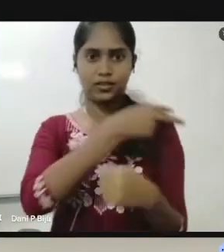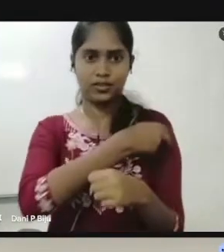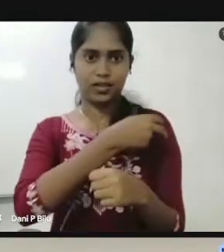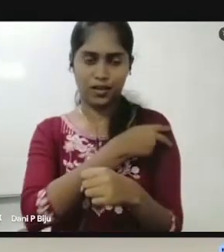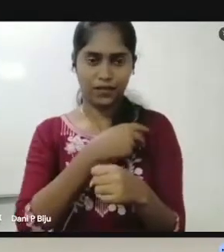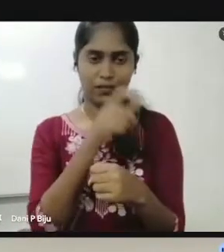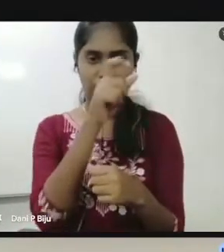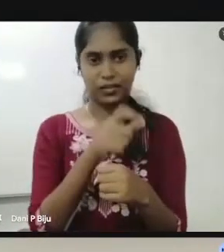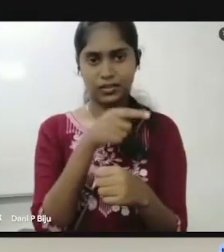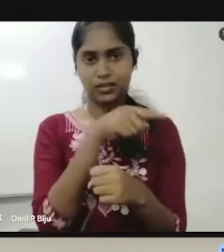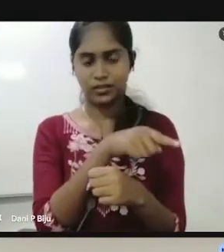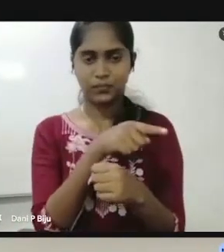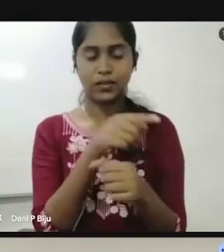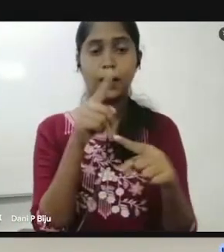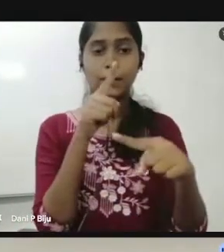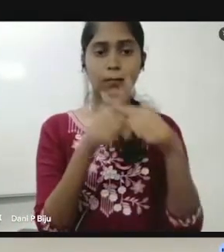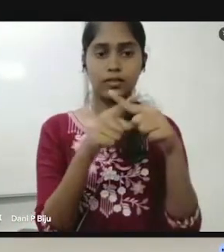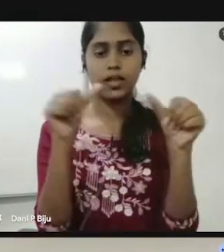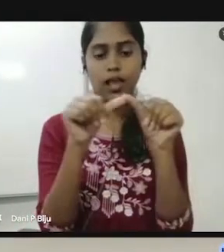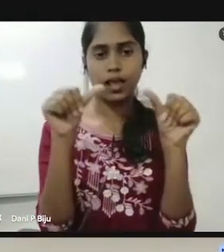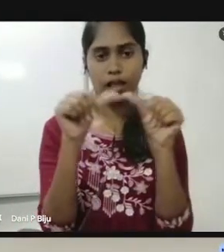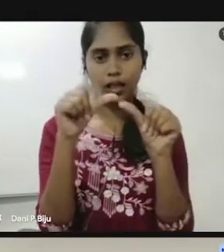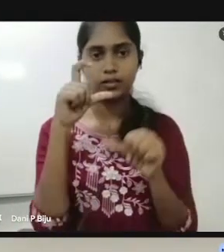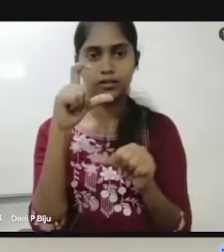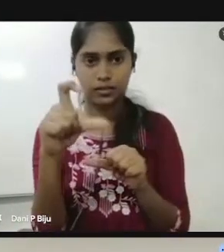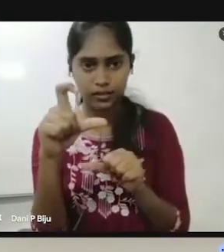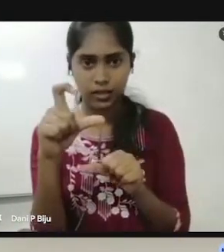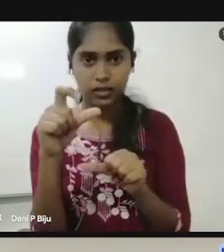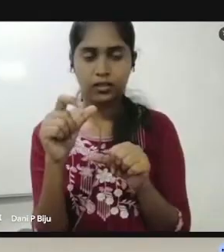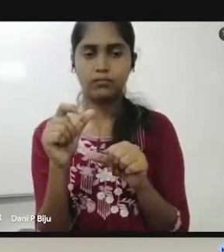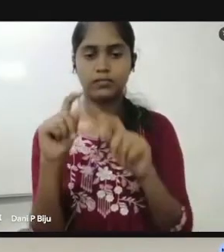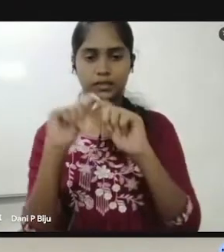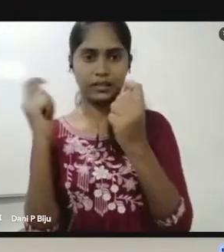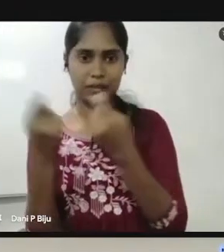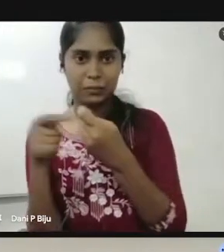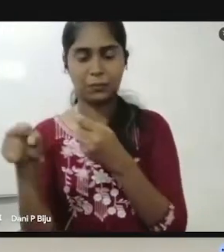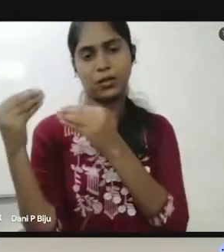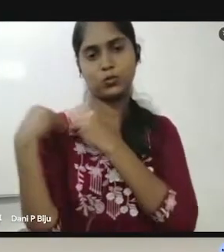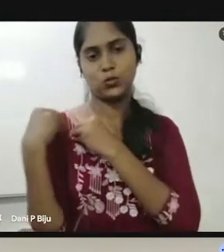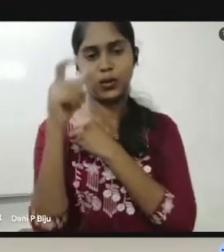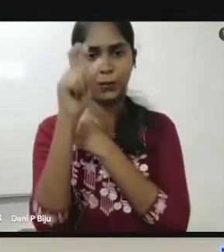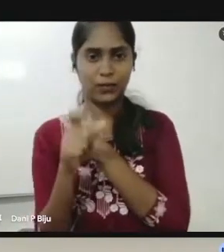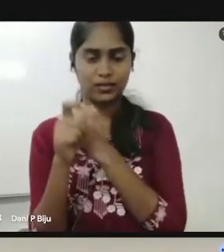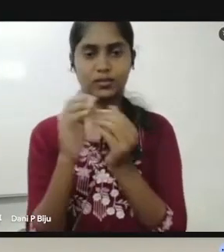പത്തോളജിസ്റ്റ്, ഓഗ്മെന്റേറ്റീവ് ഓൾട്ടർനേറ്റീവ് കമ്മ്യൂണിക്കേഷൻ ഇന്റർവെൻഷൻ യൂണിറ്റ് നിഷിലെ ഇൻചാർജ് കൂടിയാണ്.